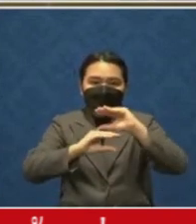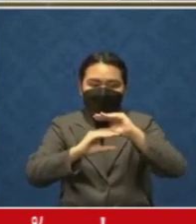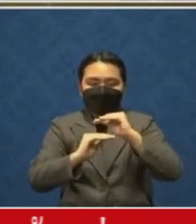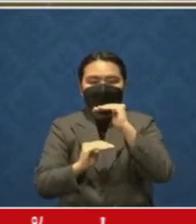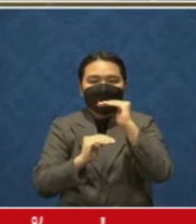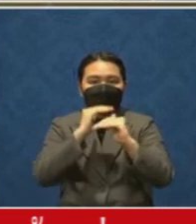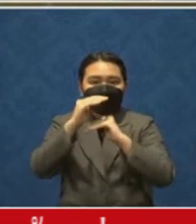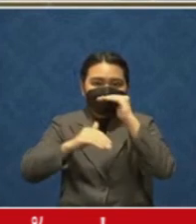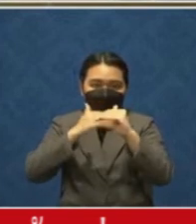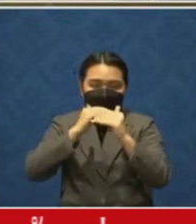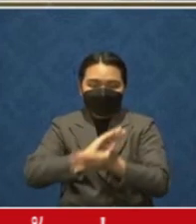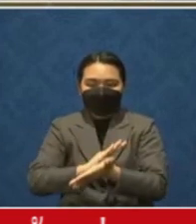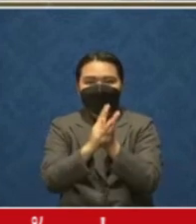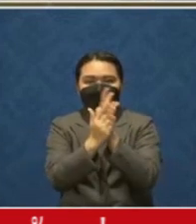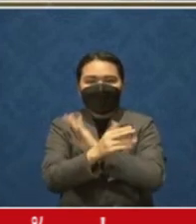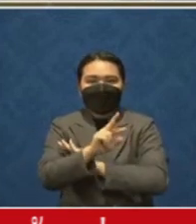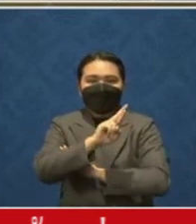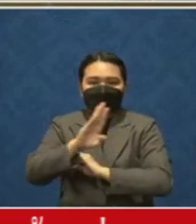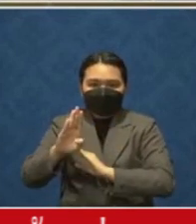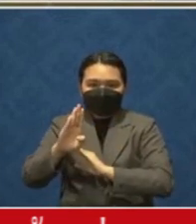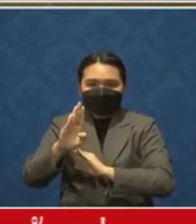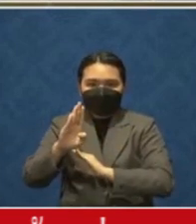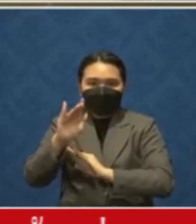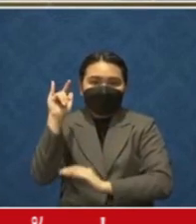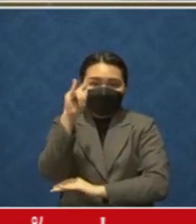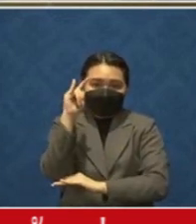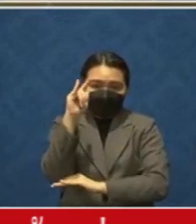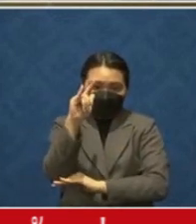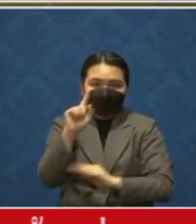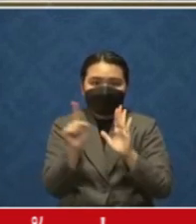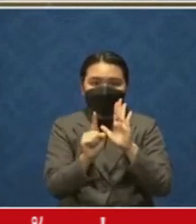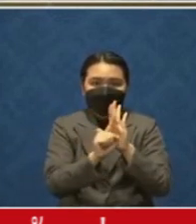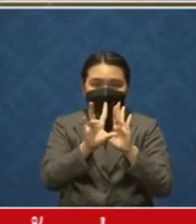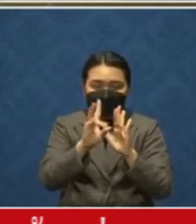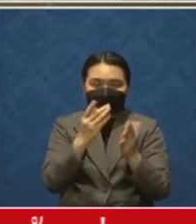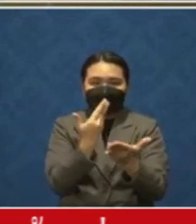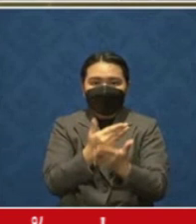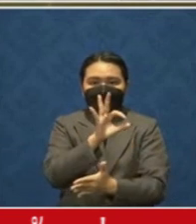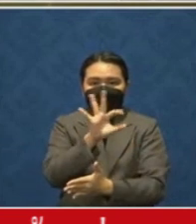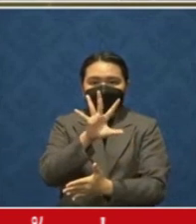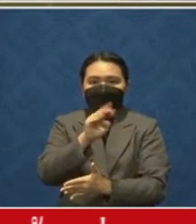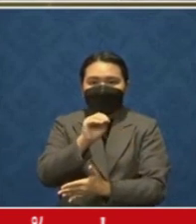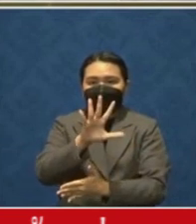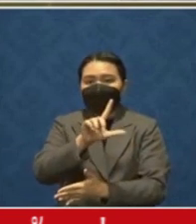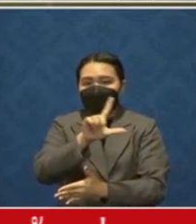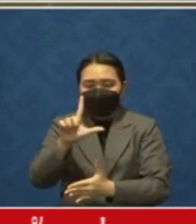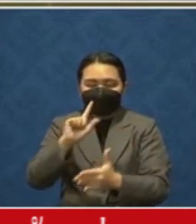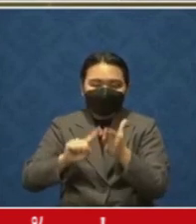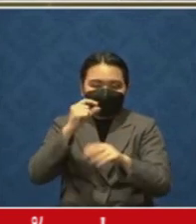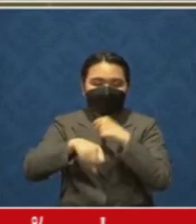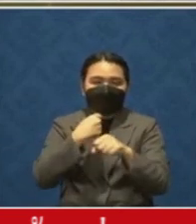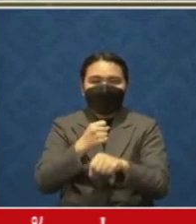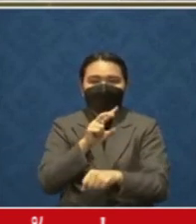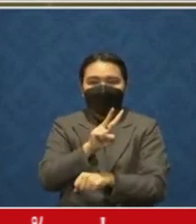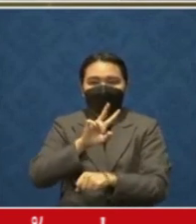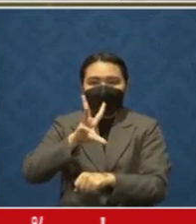ครงการพัฒนาและปรับปรุงระบบป้องกันทางอากาศระยะที่7 945ล้านบาทเนี่ยเริ่มตั้